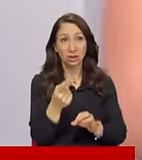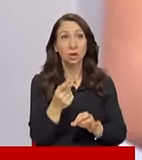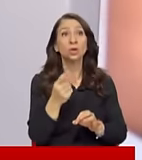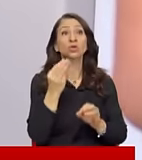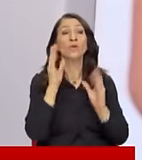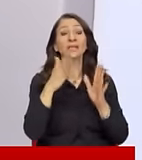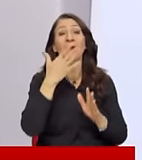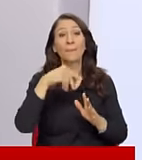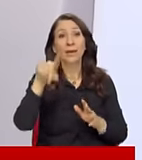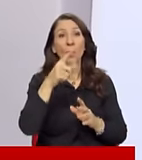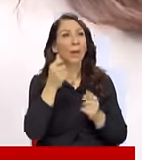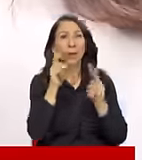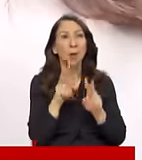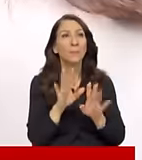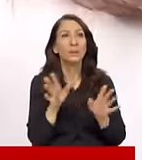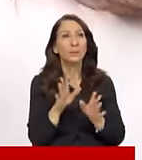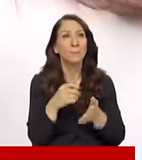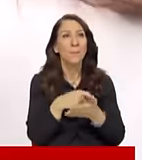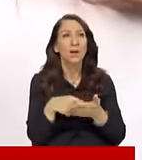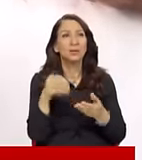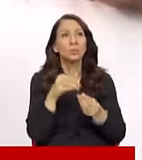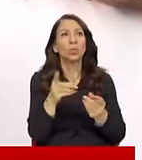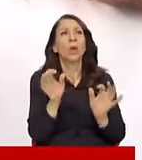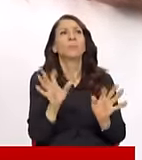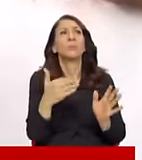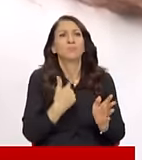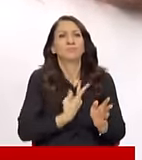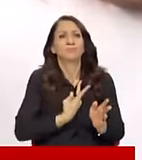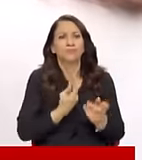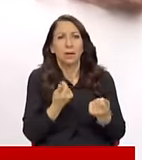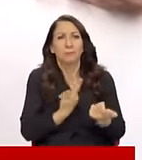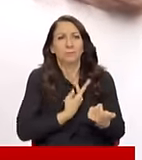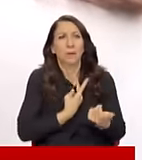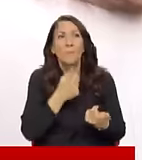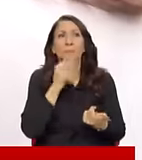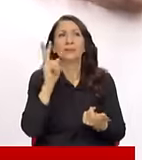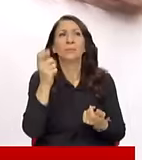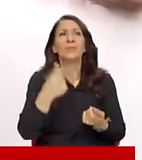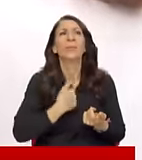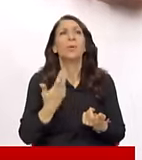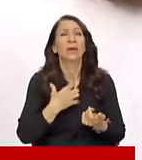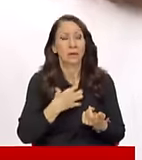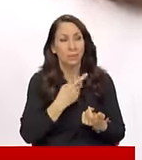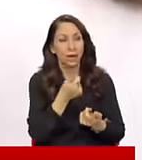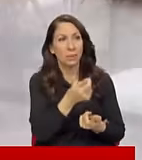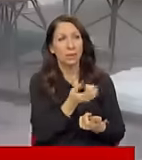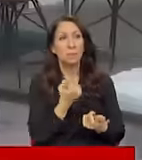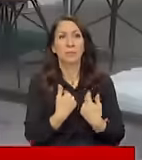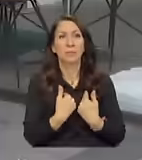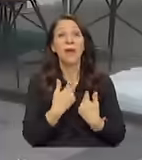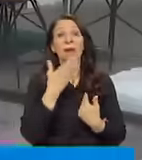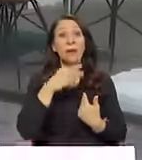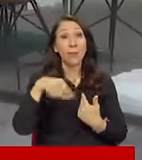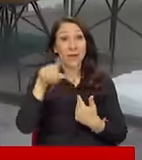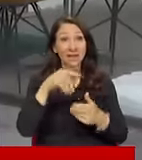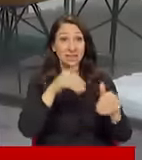Çoğu emekli o parayı göremedi. Bağışa zam versin, bu önemli değil. Bu bizim paramız zaten. Babasının parasını vermiyor. Ben kendi paramı çekiyorum.